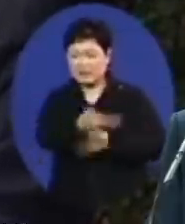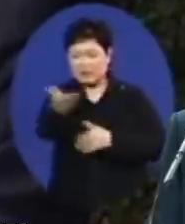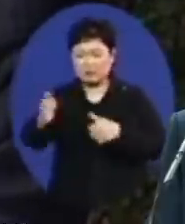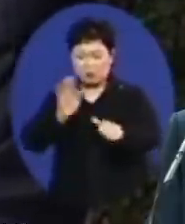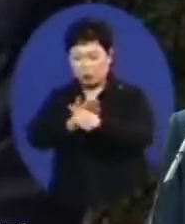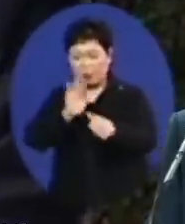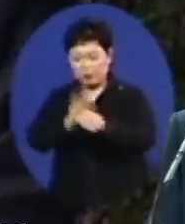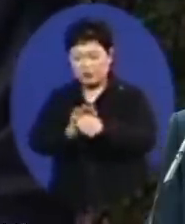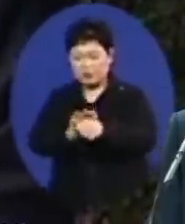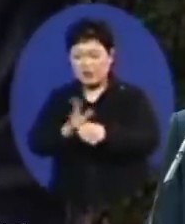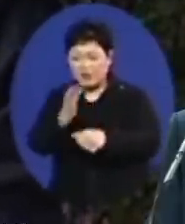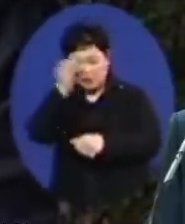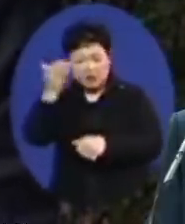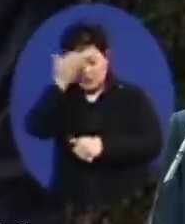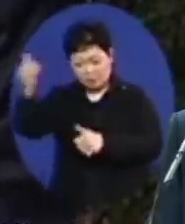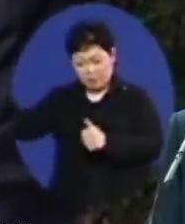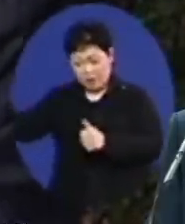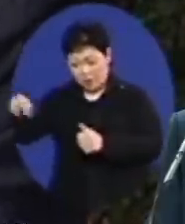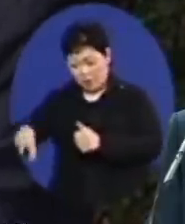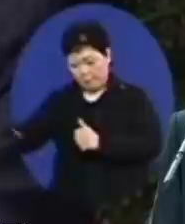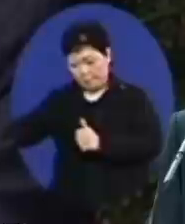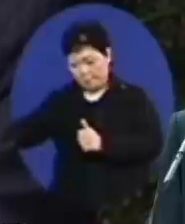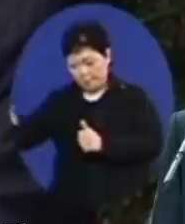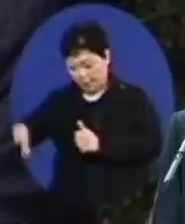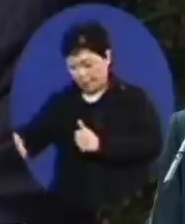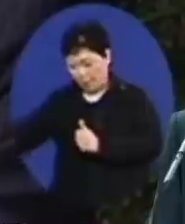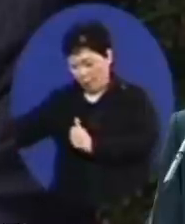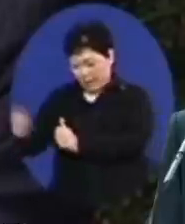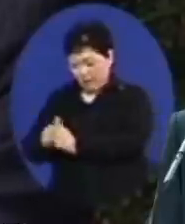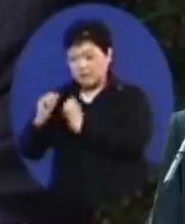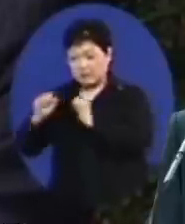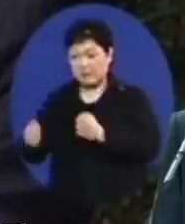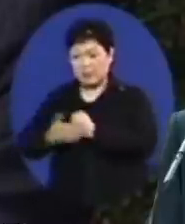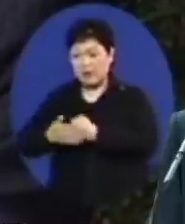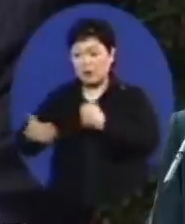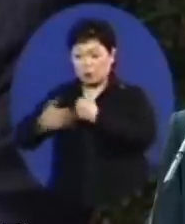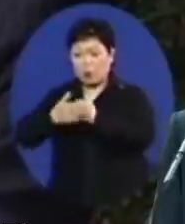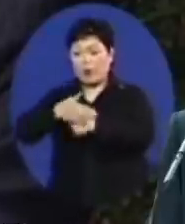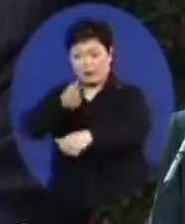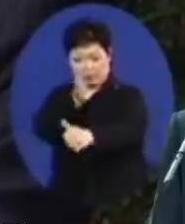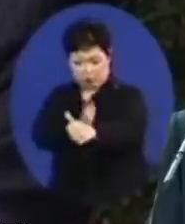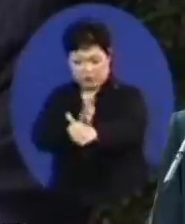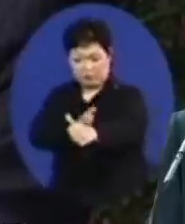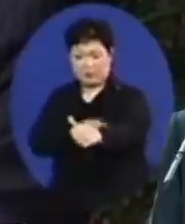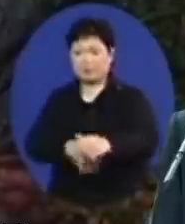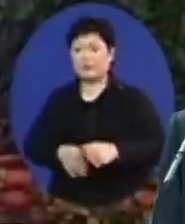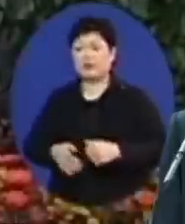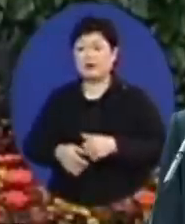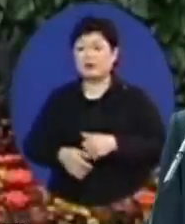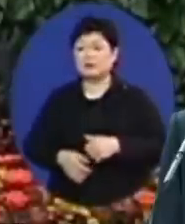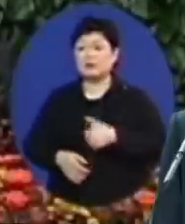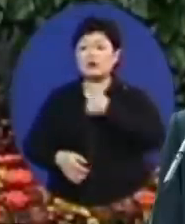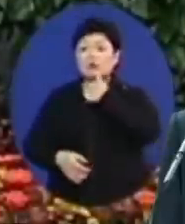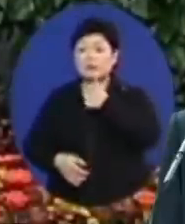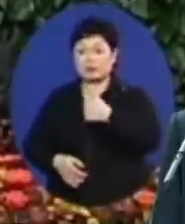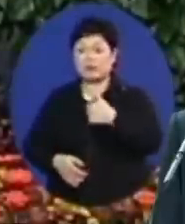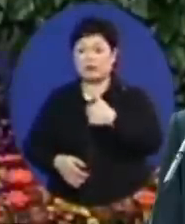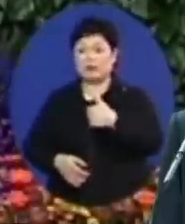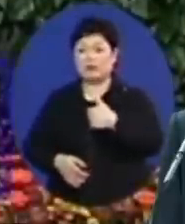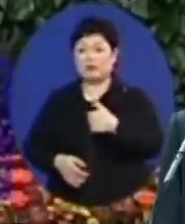자가 옆에 와 계십니다. 도움을 청하는 여러분 되시기 바랍니다. 로마서 8장 26절 다 같이